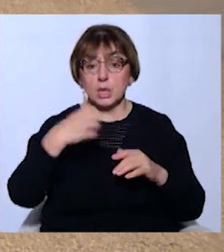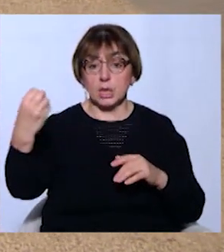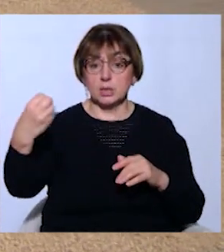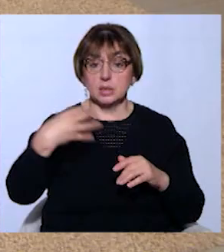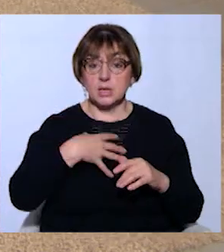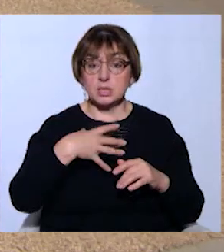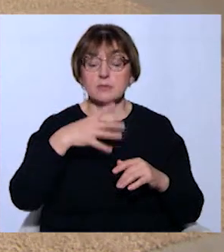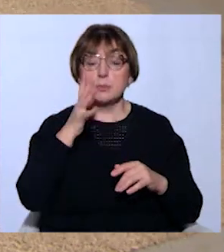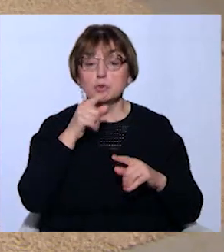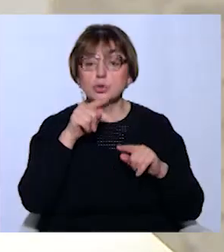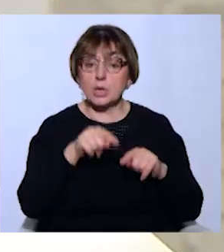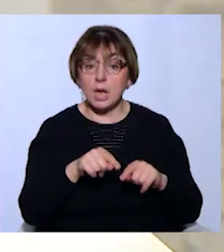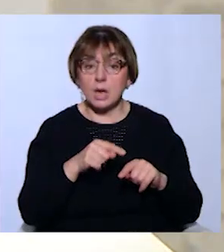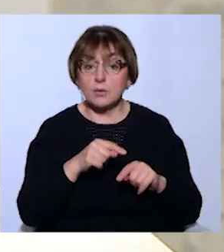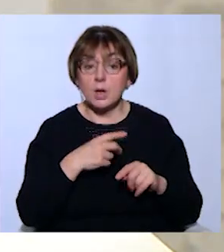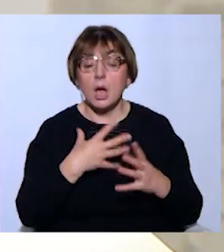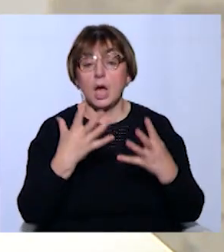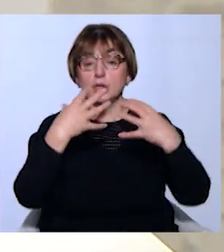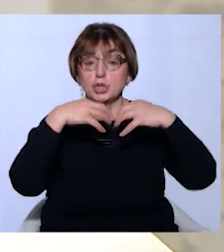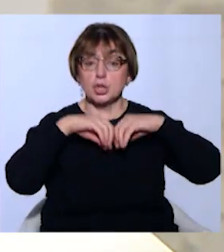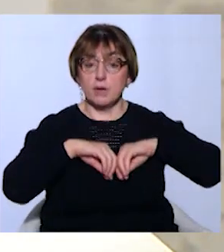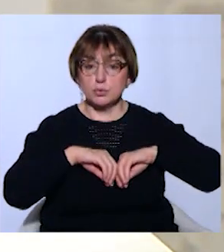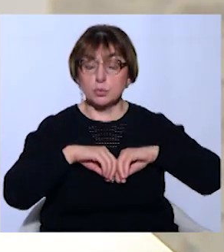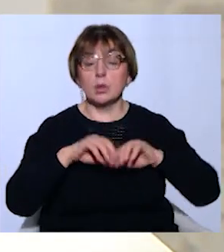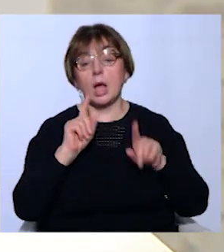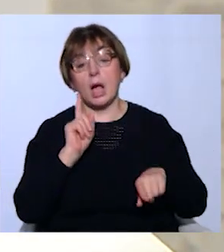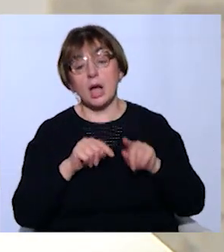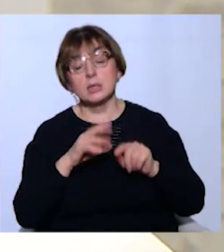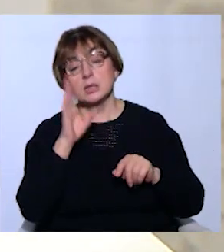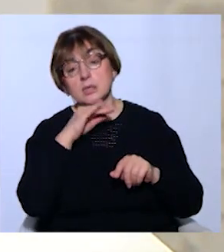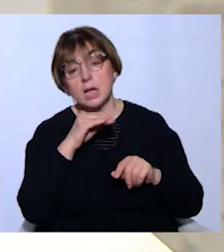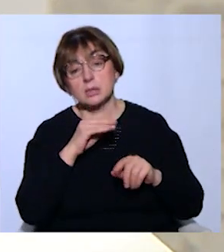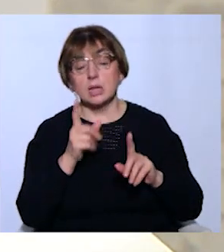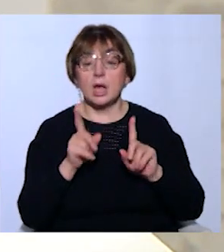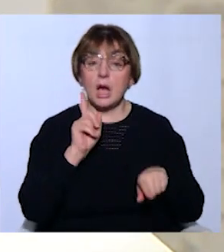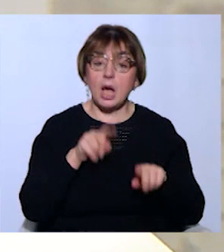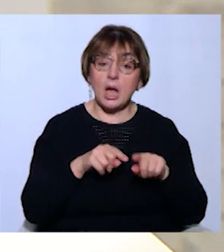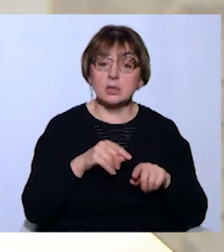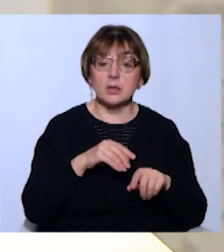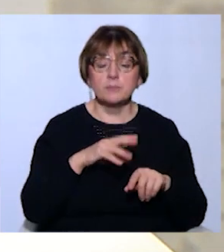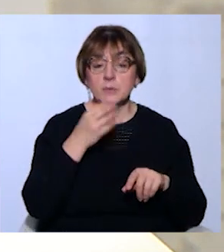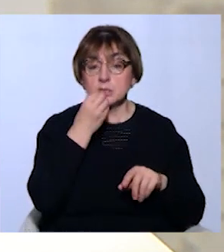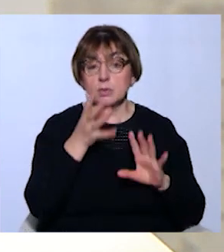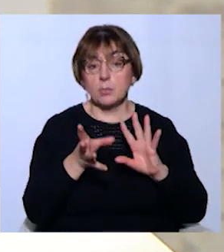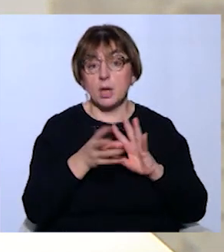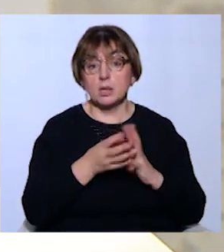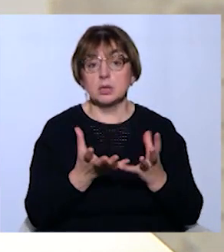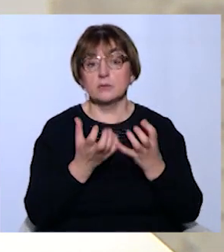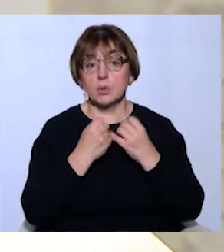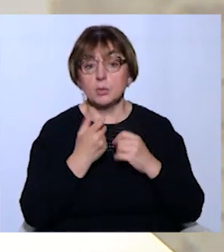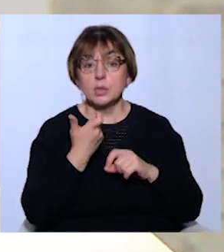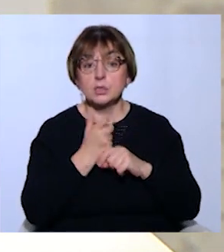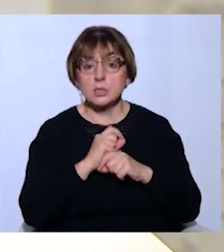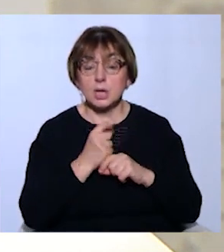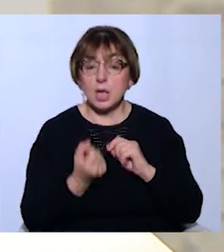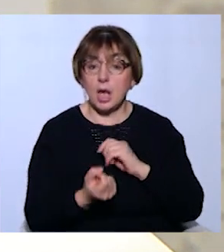უკვე ან ჩავისუნთქავთ, ან წყალთან და საკვებთან ერთად ღებულობთ ამ ნივთიერებებს და რა თქმა უნდა ძნელია მოსაცნობი